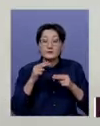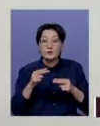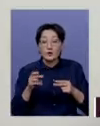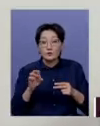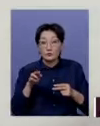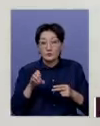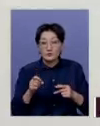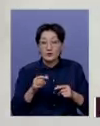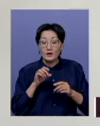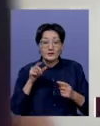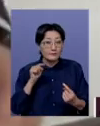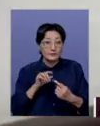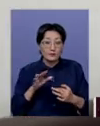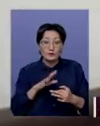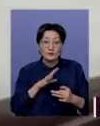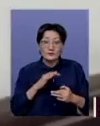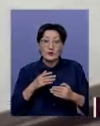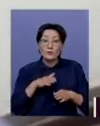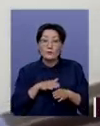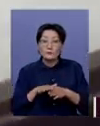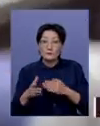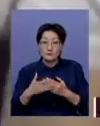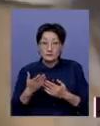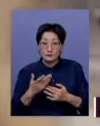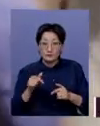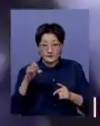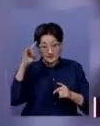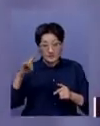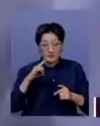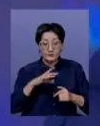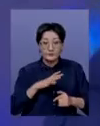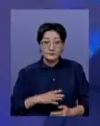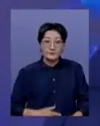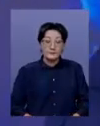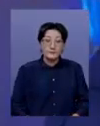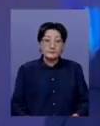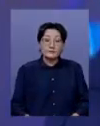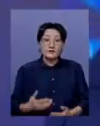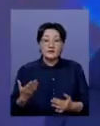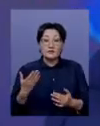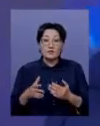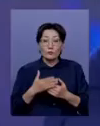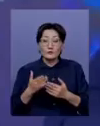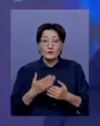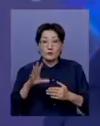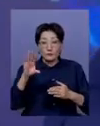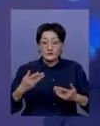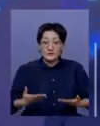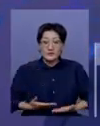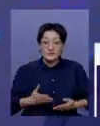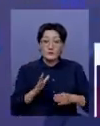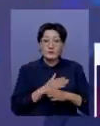о том что она не против отбывать срок в казахстане она осуждена к пожизненному лишению свободы